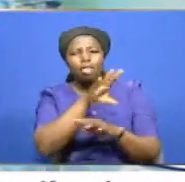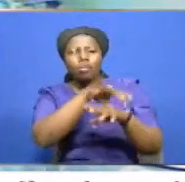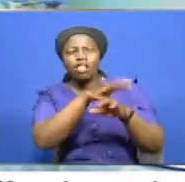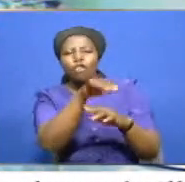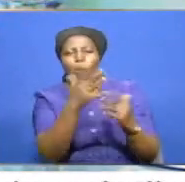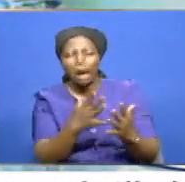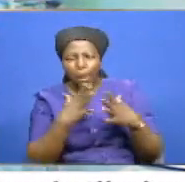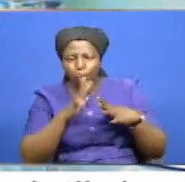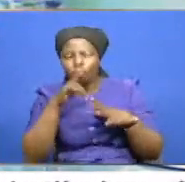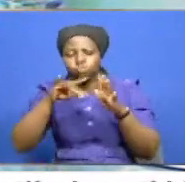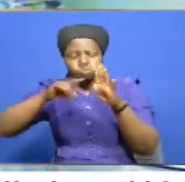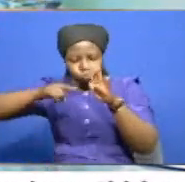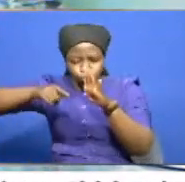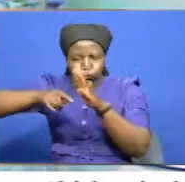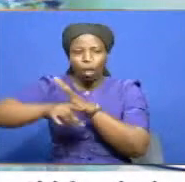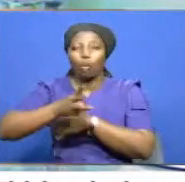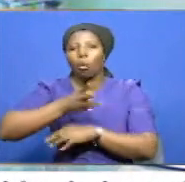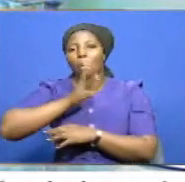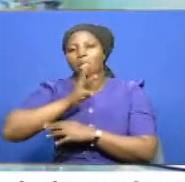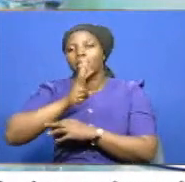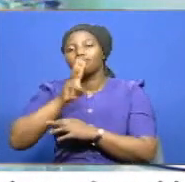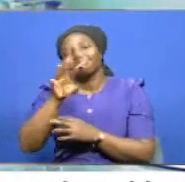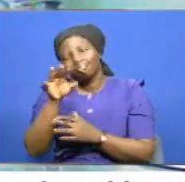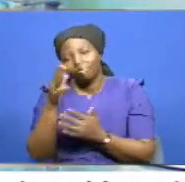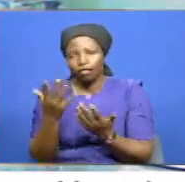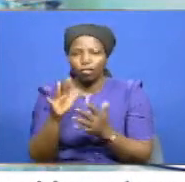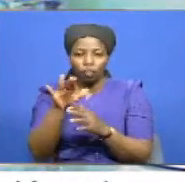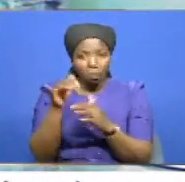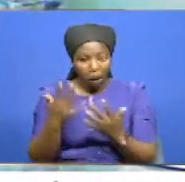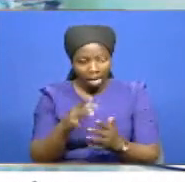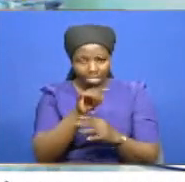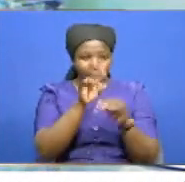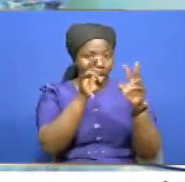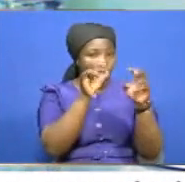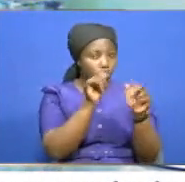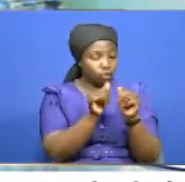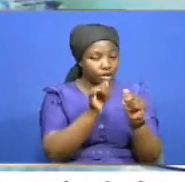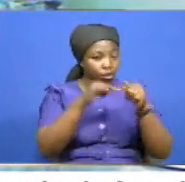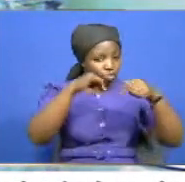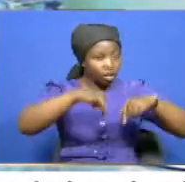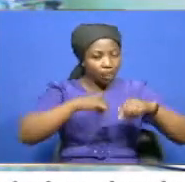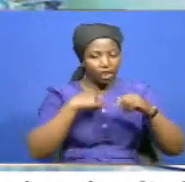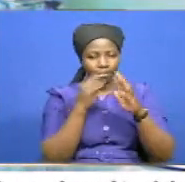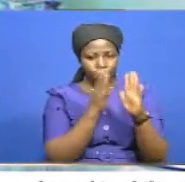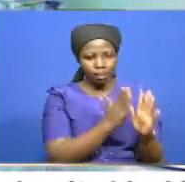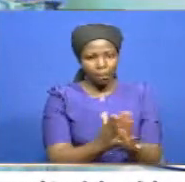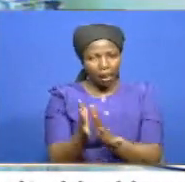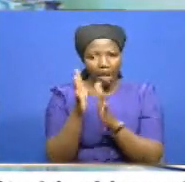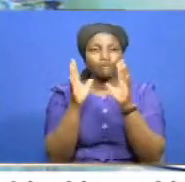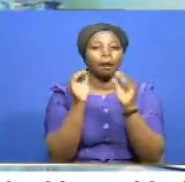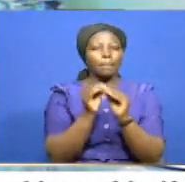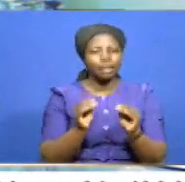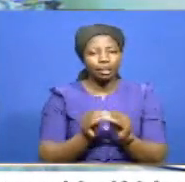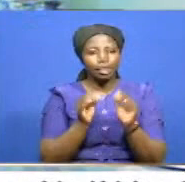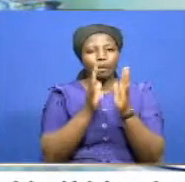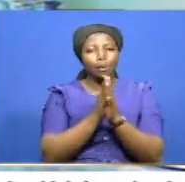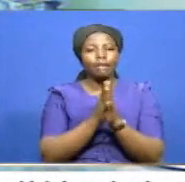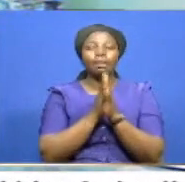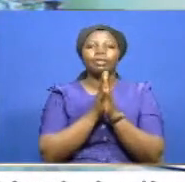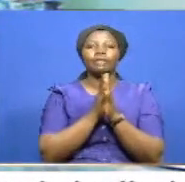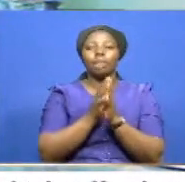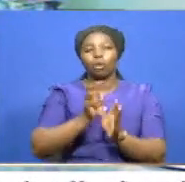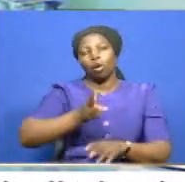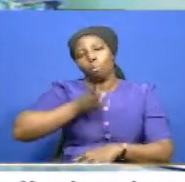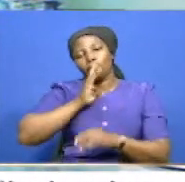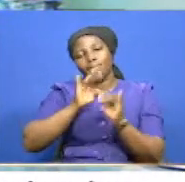wapi? Na ni katika masuala kama hayo ambayo yananigonga kichwa ndio leo hii tumeandaa kikao na taasisi ya maji